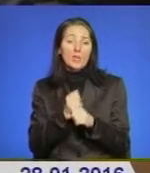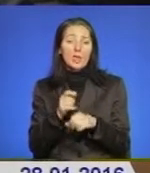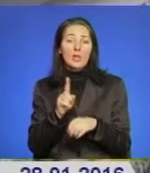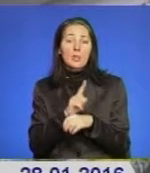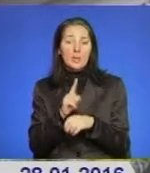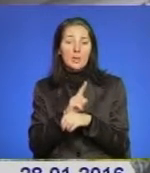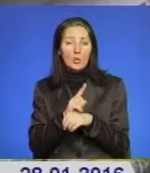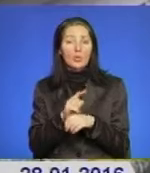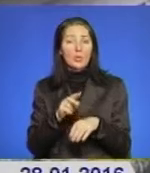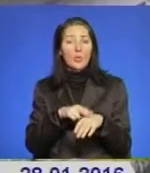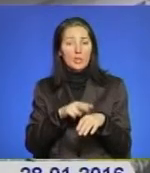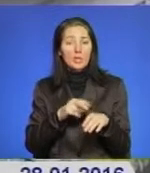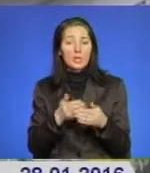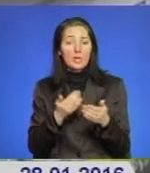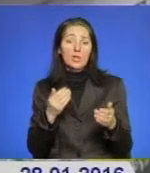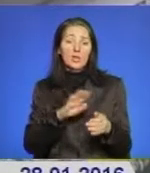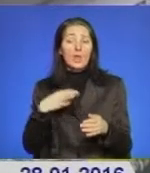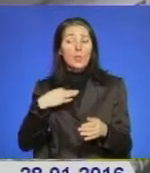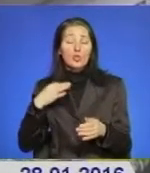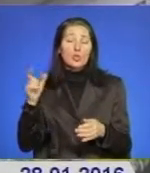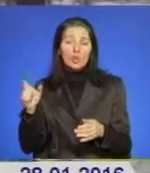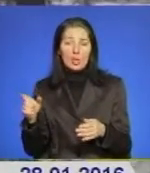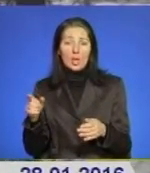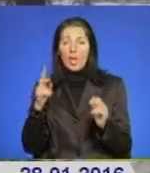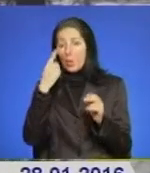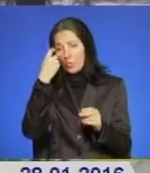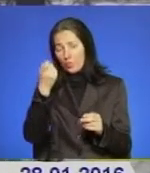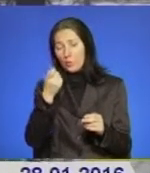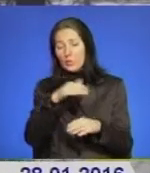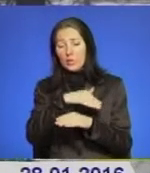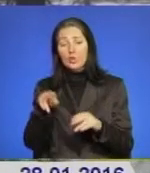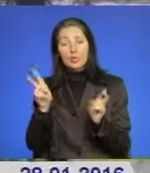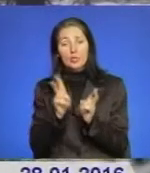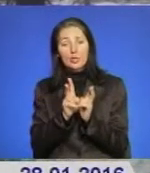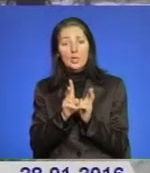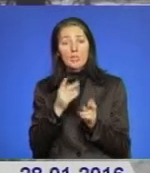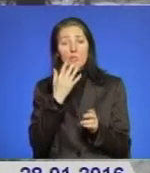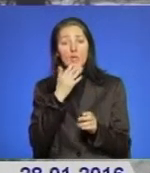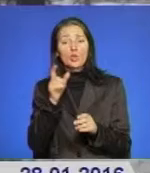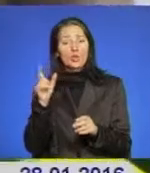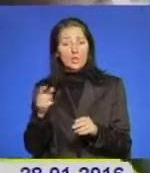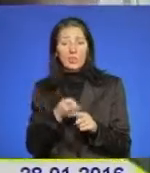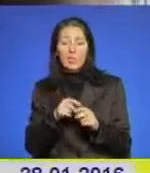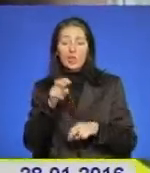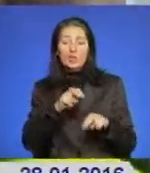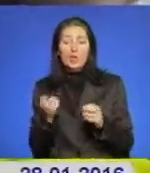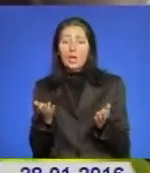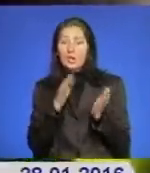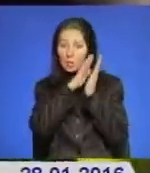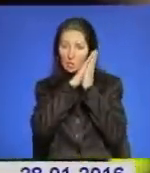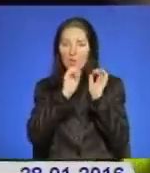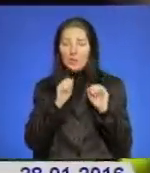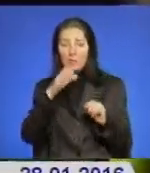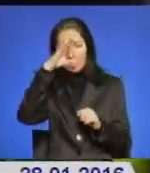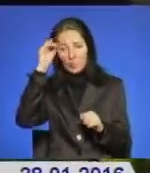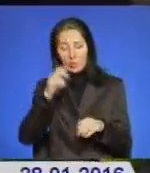небайдужого мешканця обласного центру. Той повідомив, що на вулиці зустрів темношкірого іноземця, який шукає притулку на ніч. Поліцейські одразу